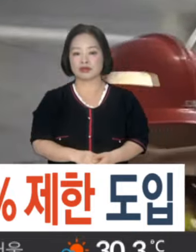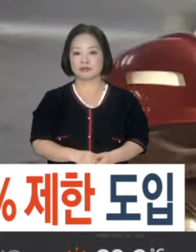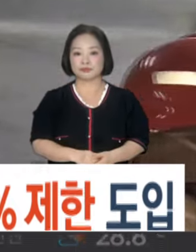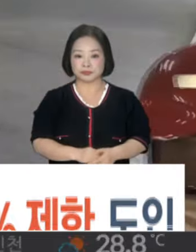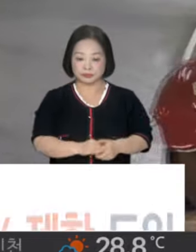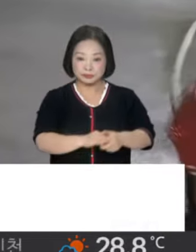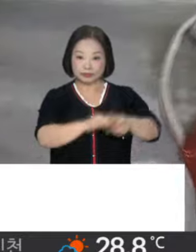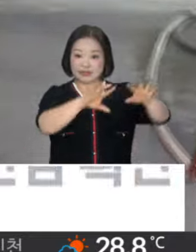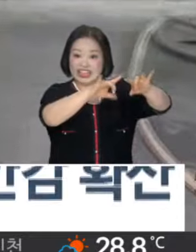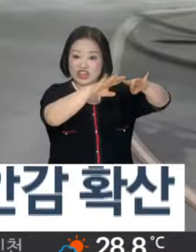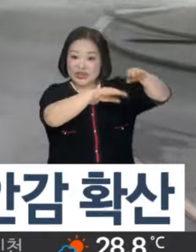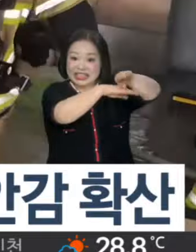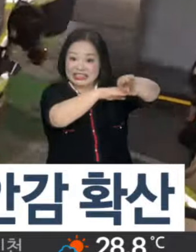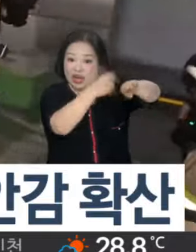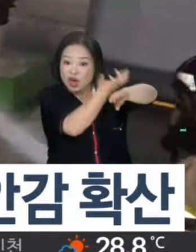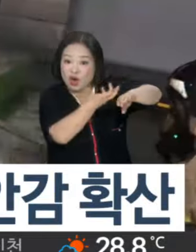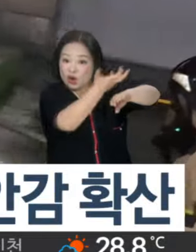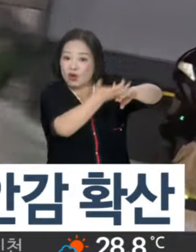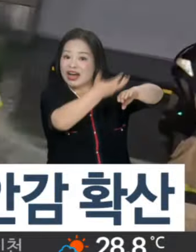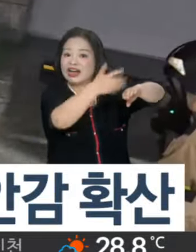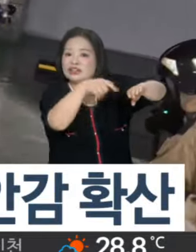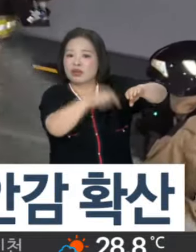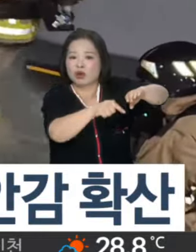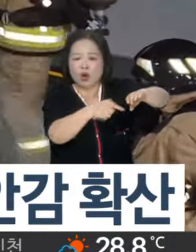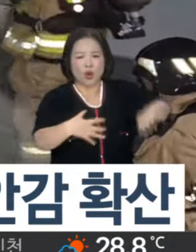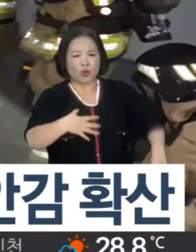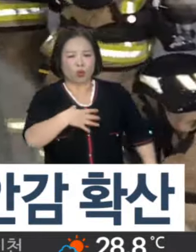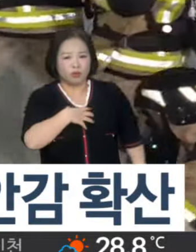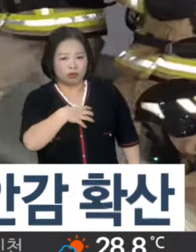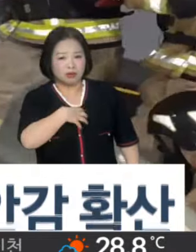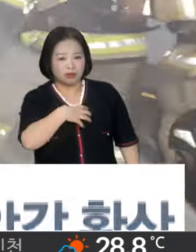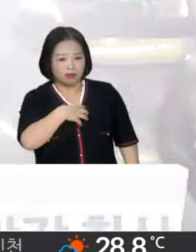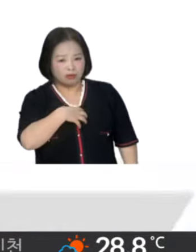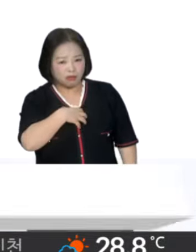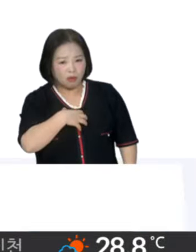이딴 전기차 화재로 전기차 포비아라는 말까지 생겨나고 있습니다.